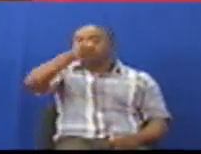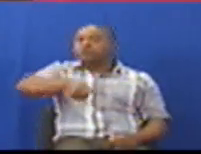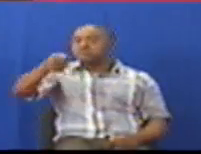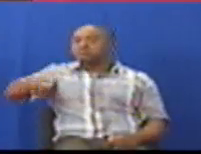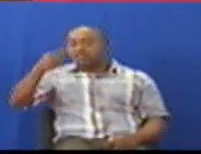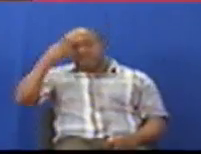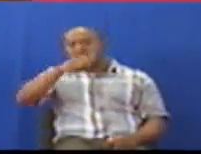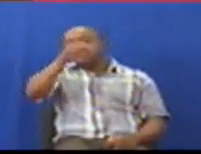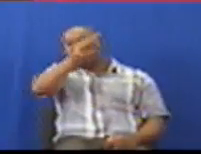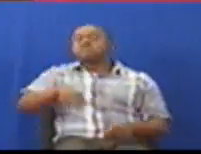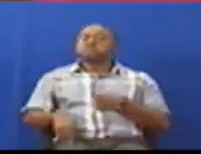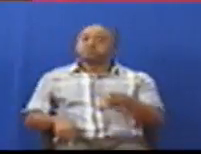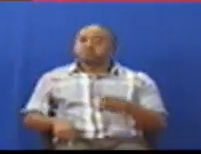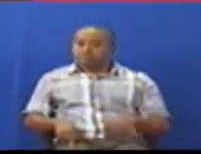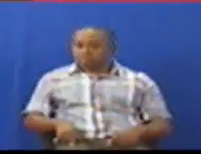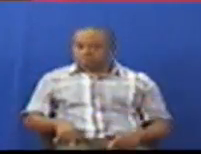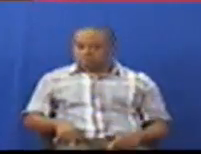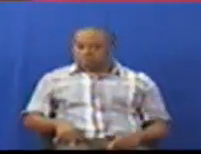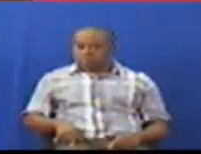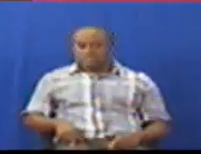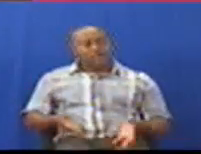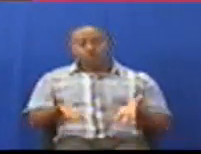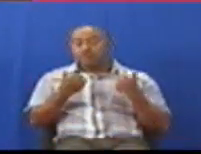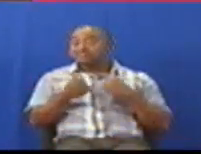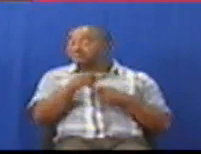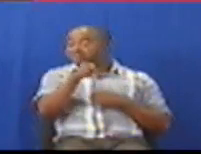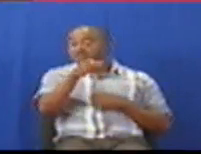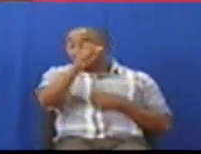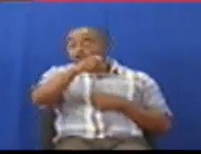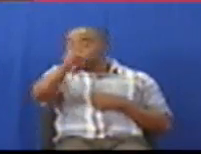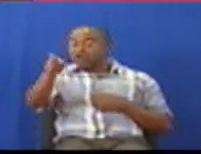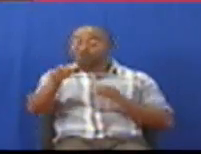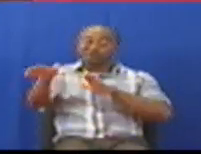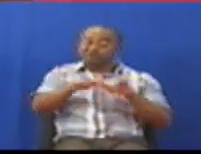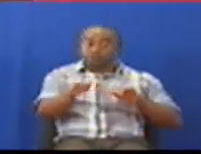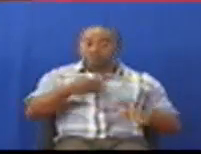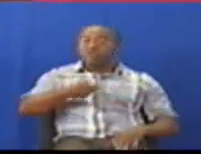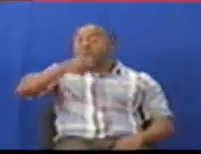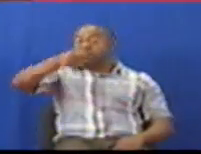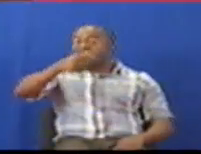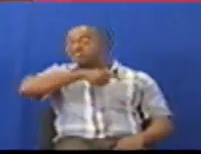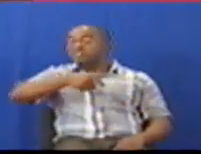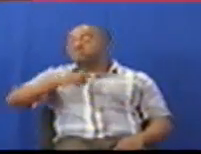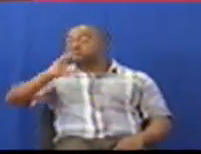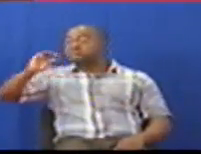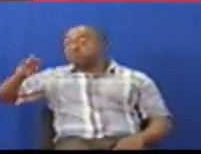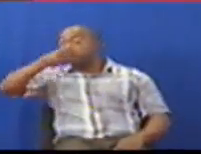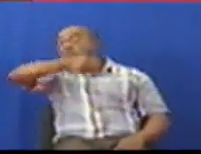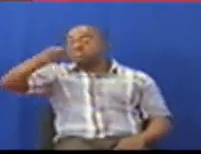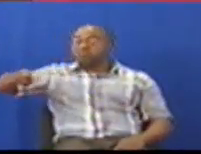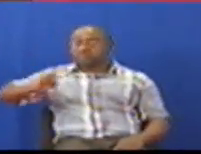dhambi. Kabisa, huwezi kupongeza wananchi wako kule wanateseka, unapongeza dakika 7 kwa